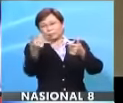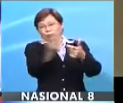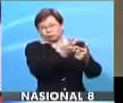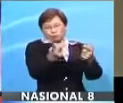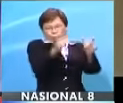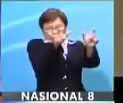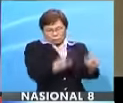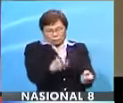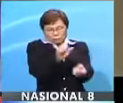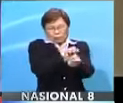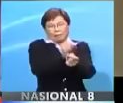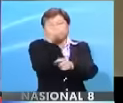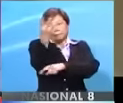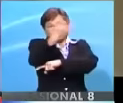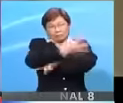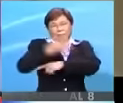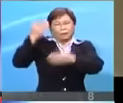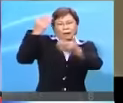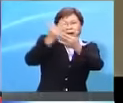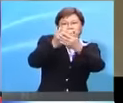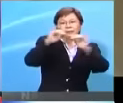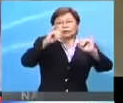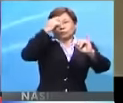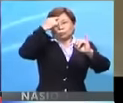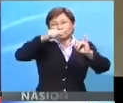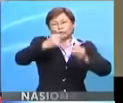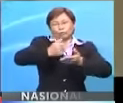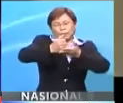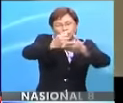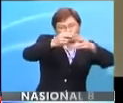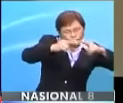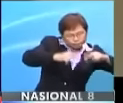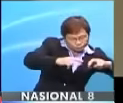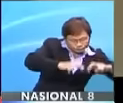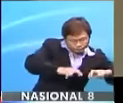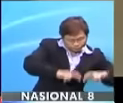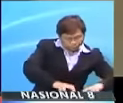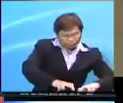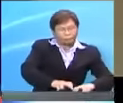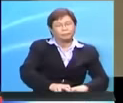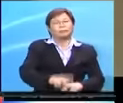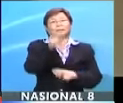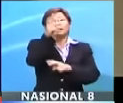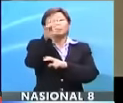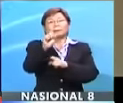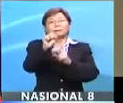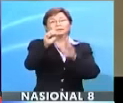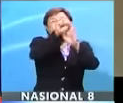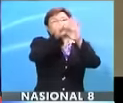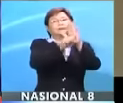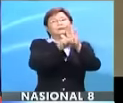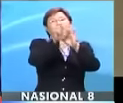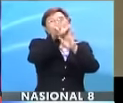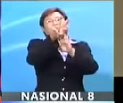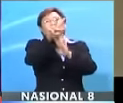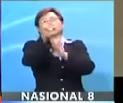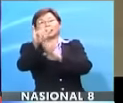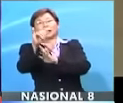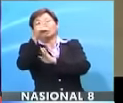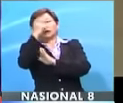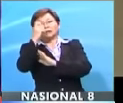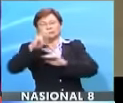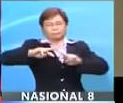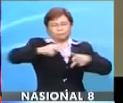mereka direman selama 4 hari hingga isnin depan untuk membantu siasatan kes disiasat di bawah seksyen 326 kerana